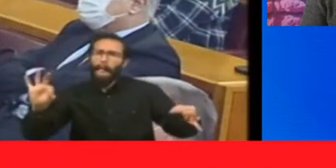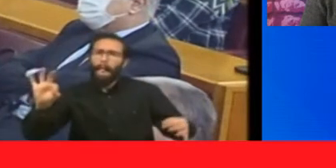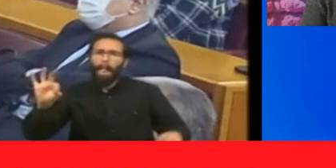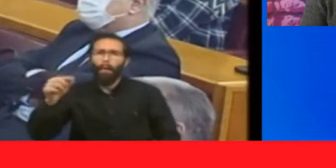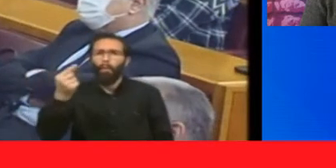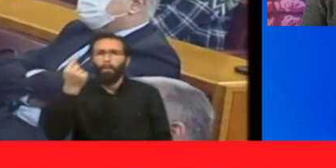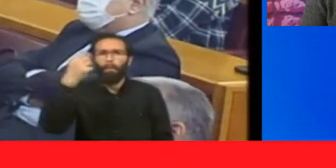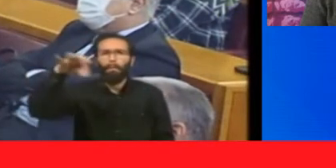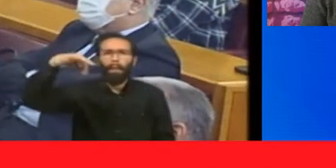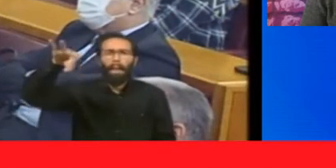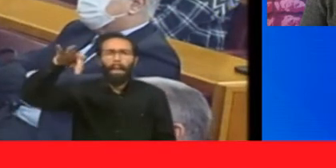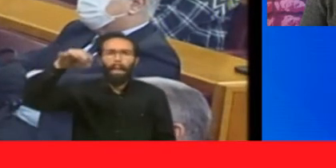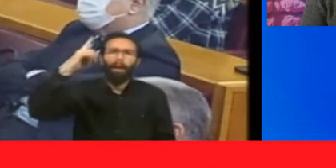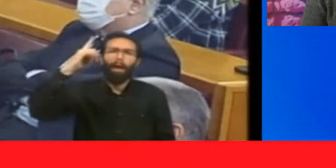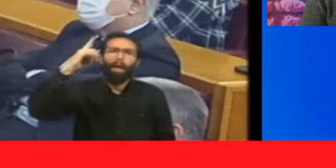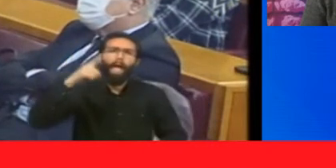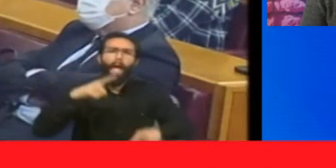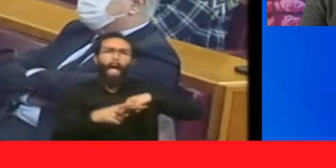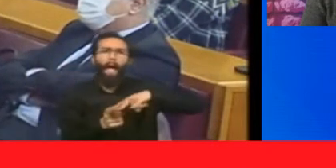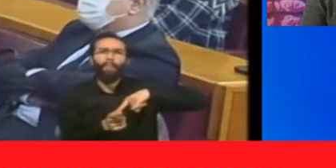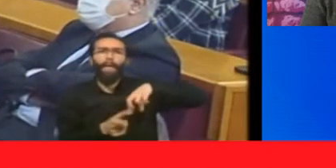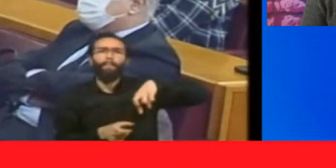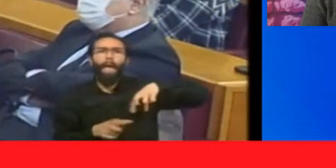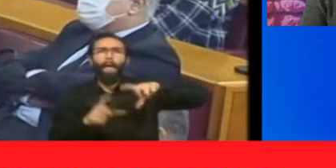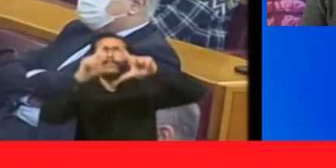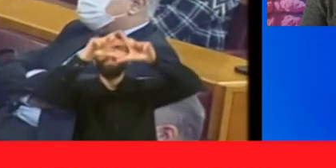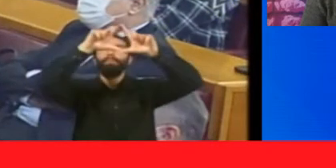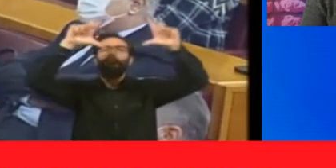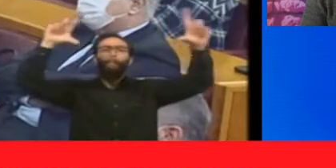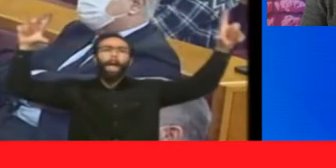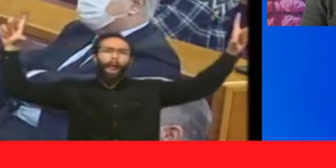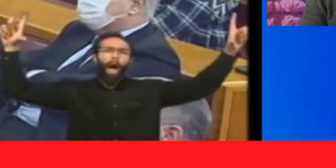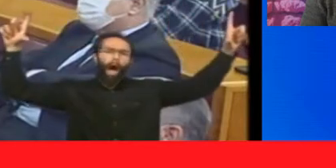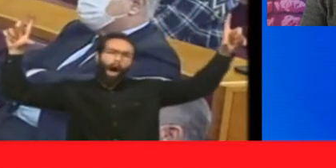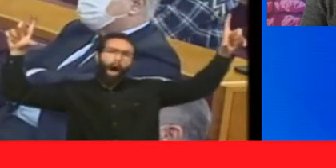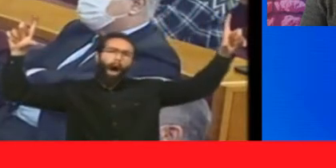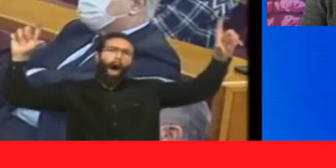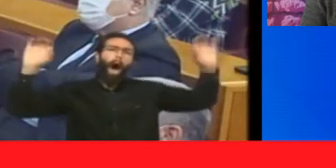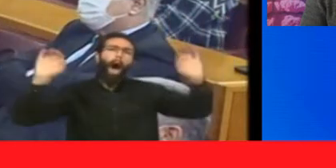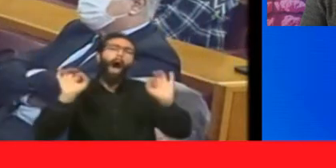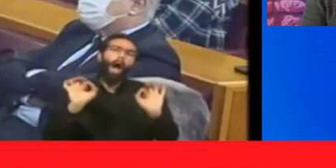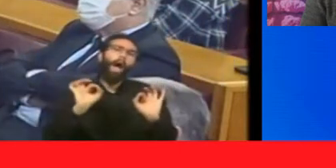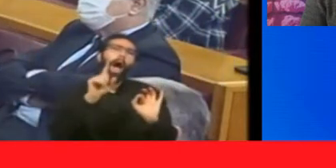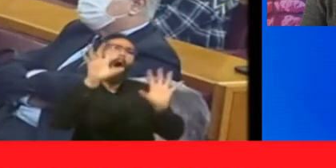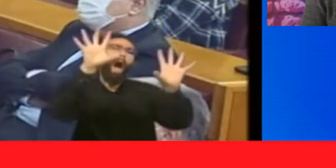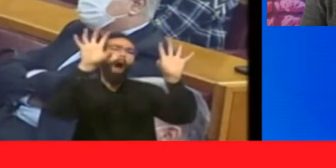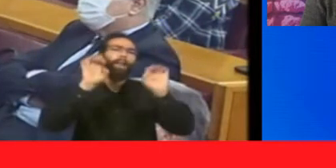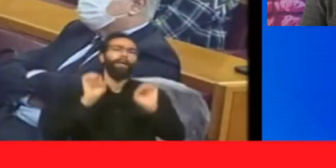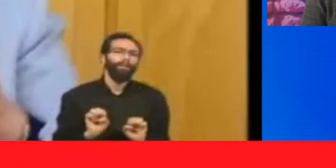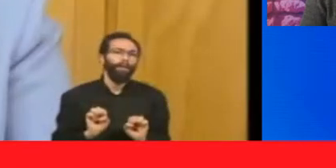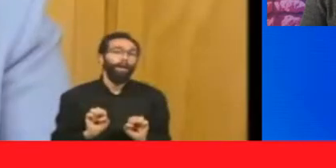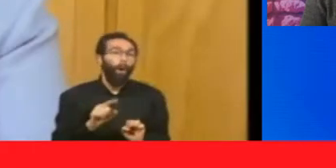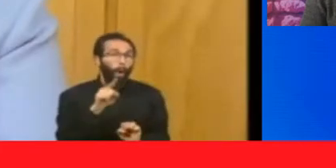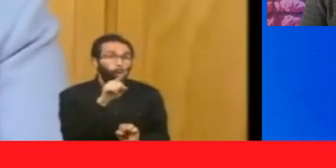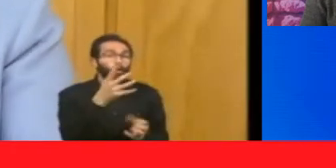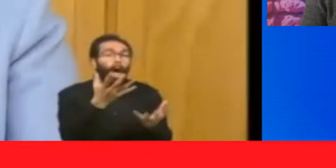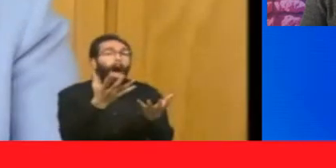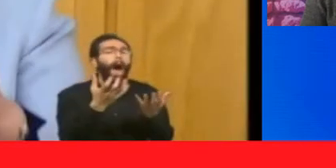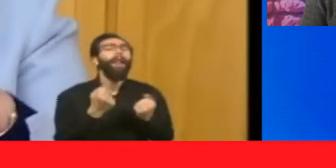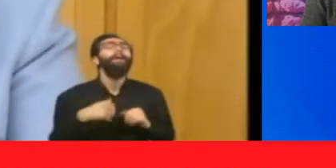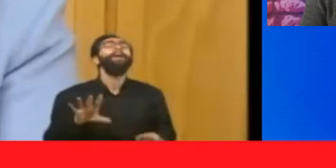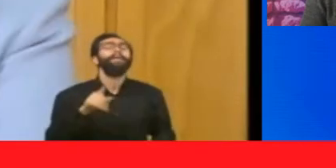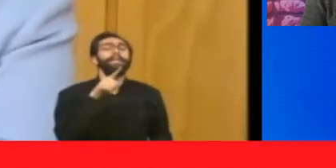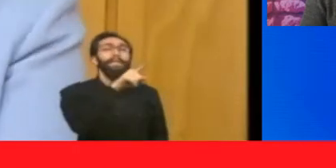olsa HDP'nin bir tabelası olabilir. Onu da alamazsınız çünkü tabelamızı bile size